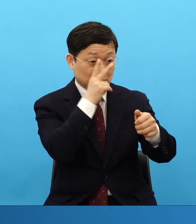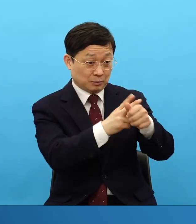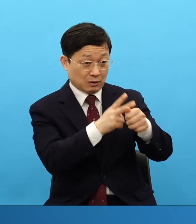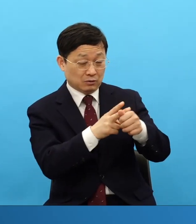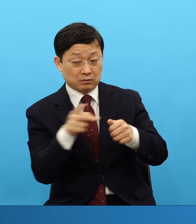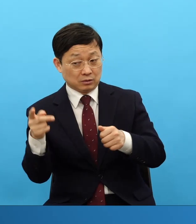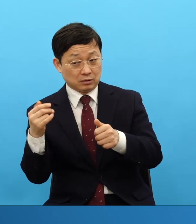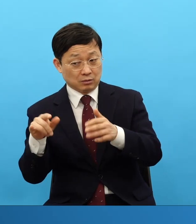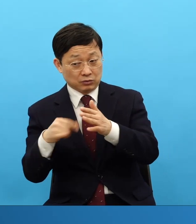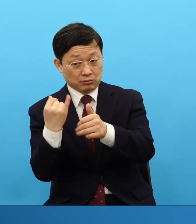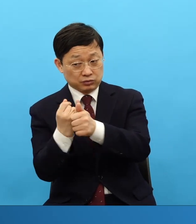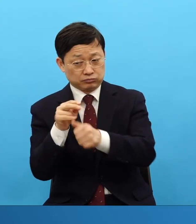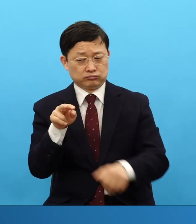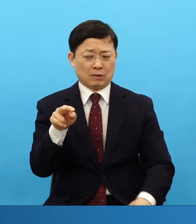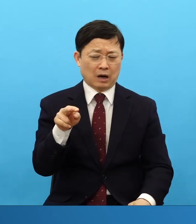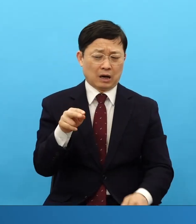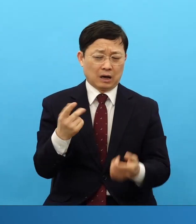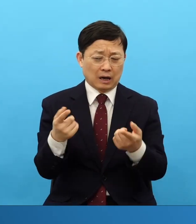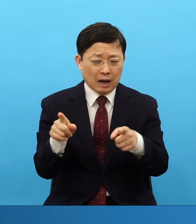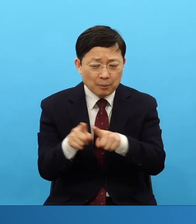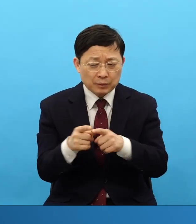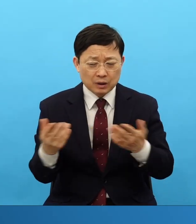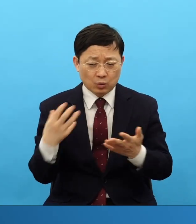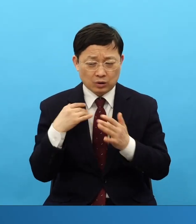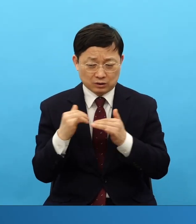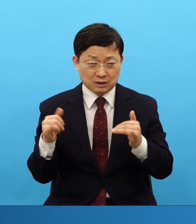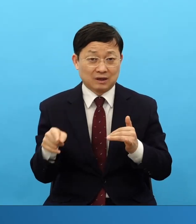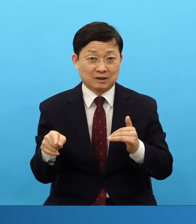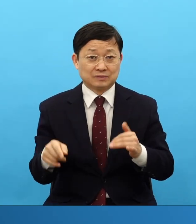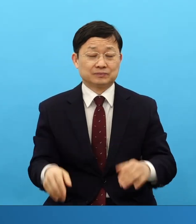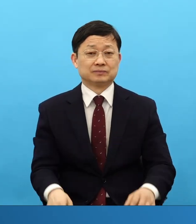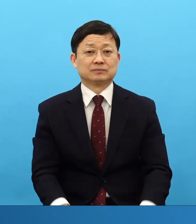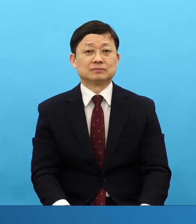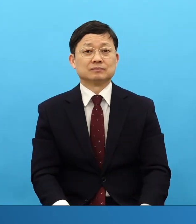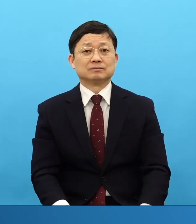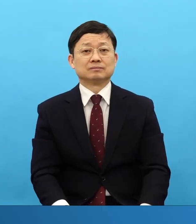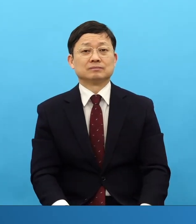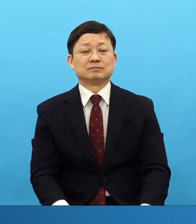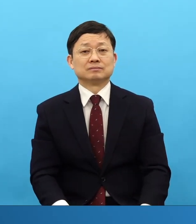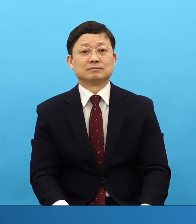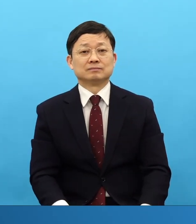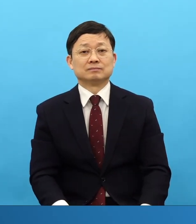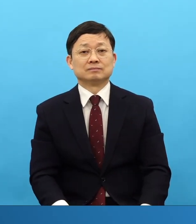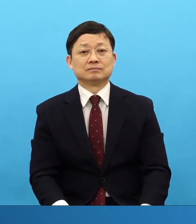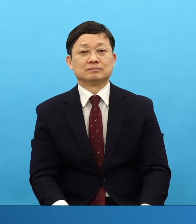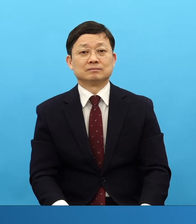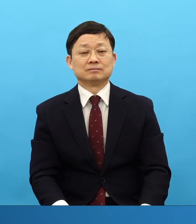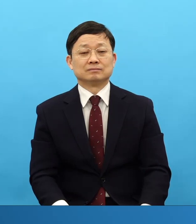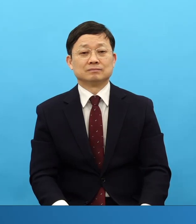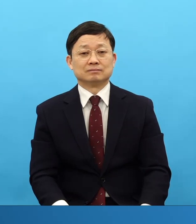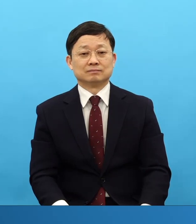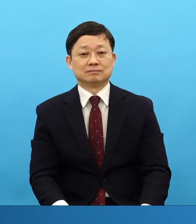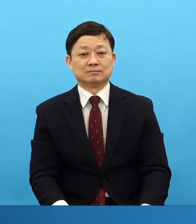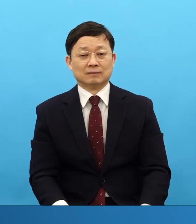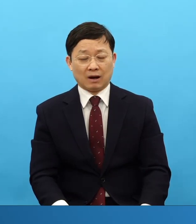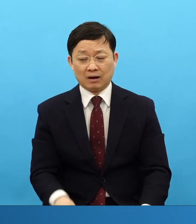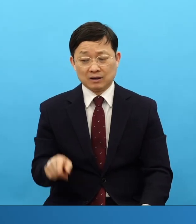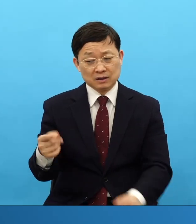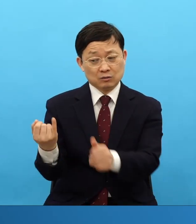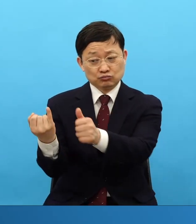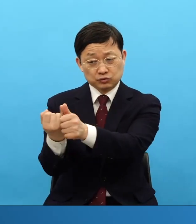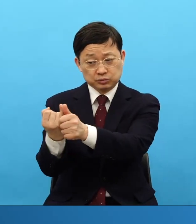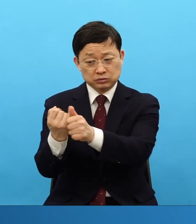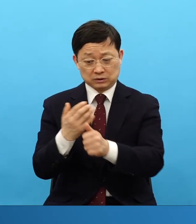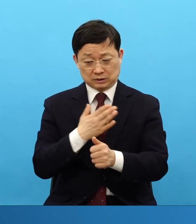he looks at them as co-workers. 얼마만큼 전도와 선교를 도왔는가 하니까 나를 위해서 목숨을 내놓은 사람이래. 이렇게.